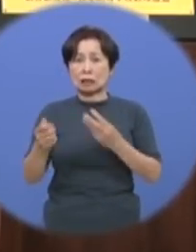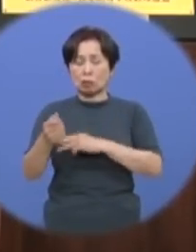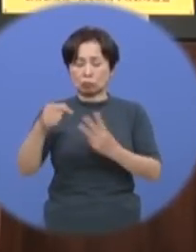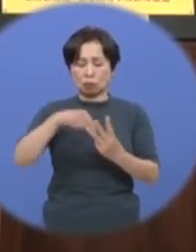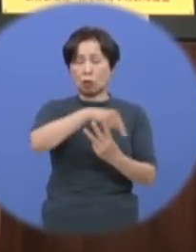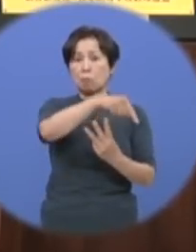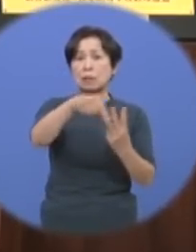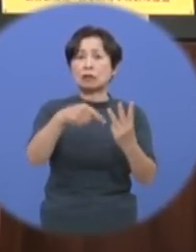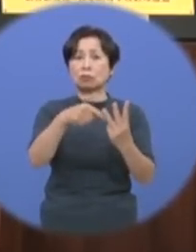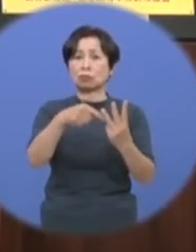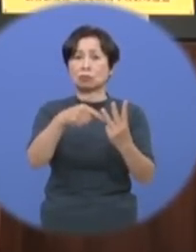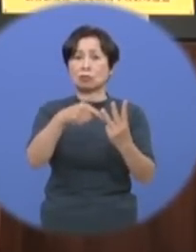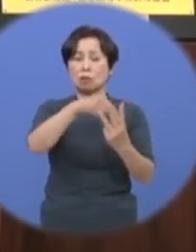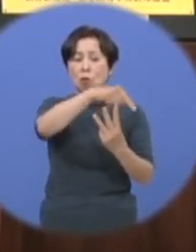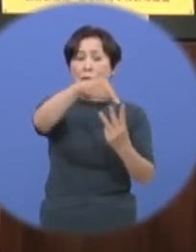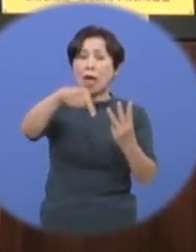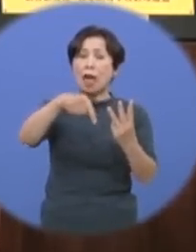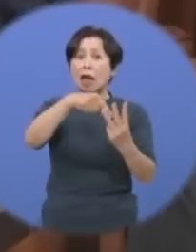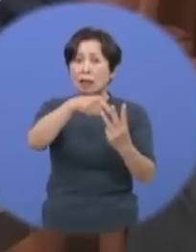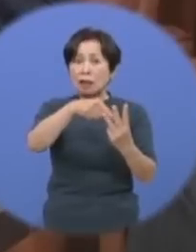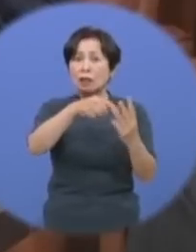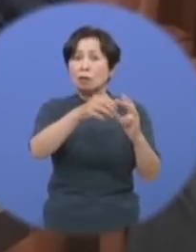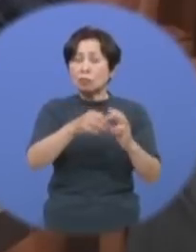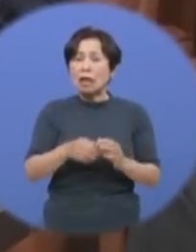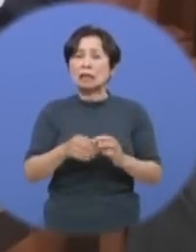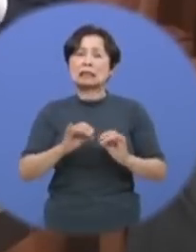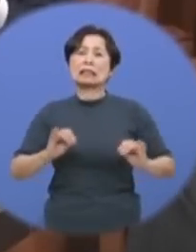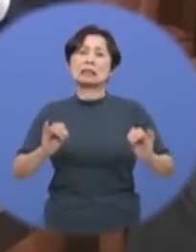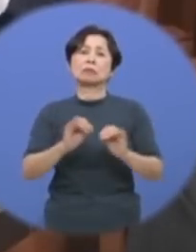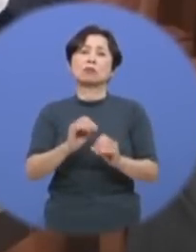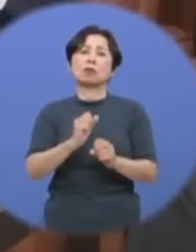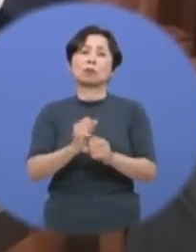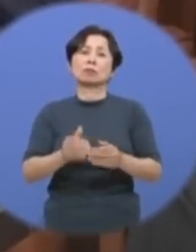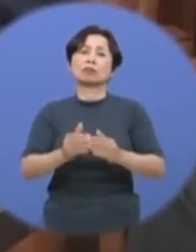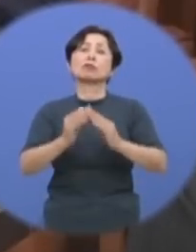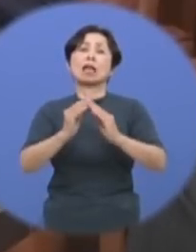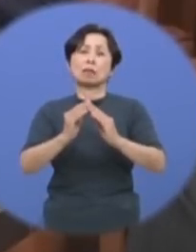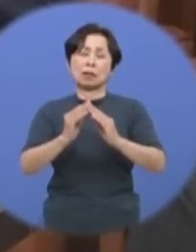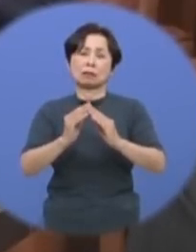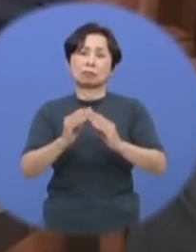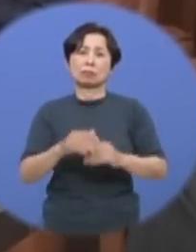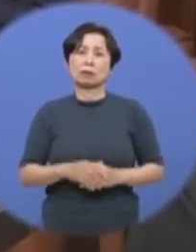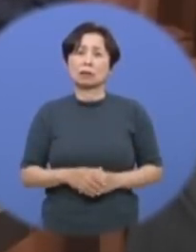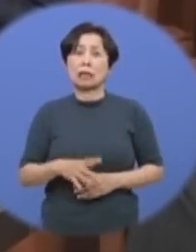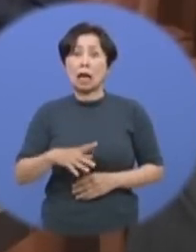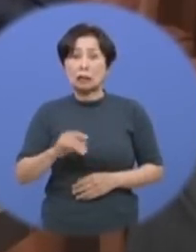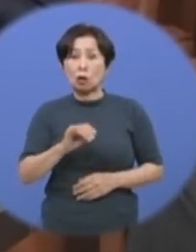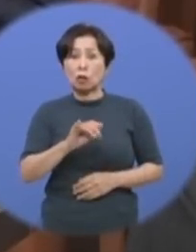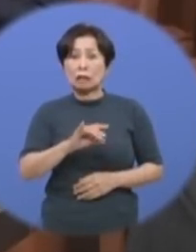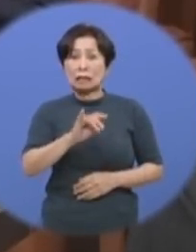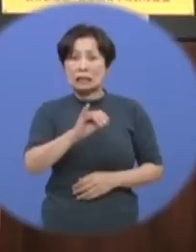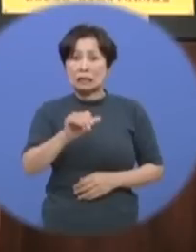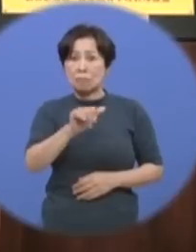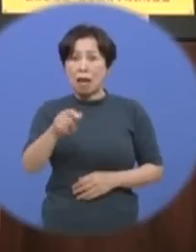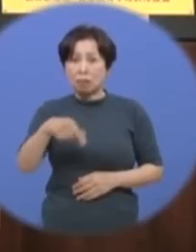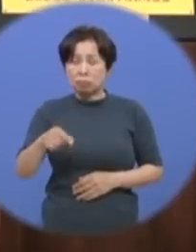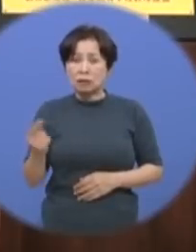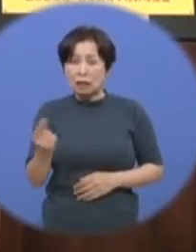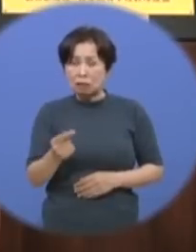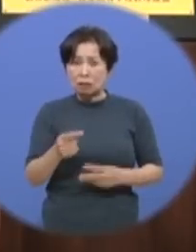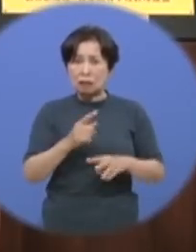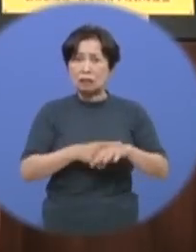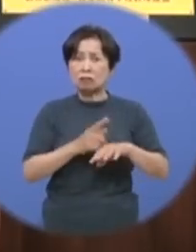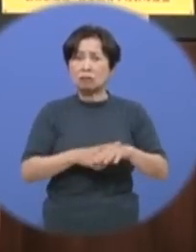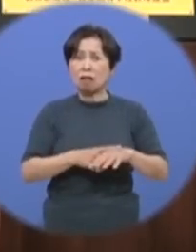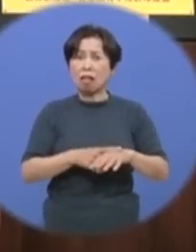3つの柱でもがチームを作るんですねで最初河内弁に来た時っていうのは技術ためですねっ